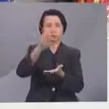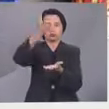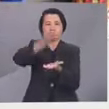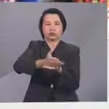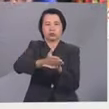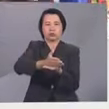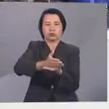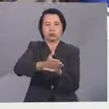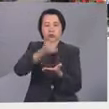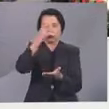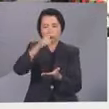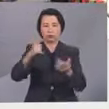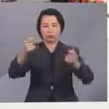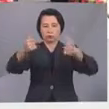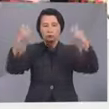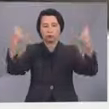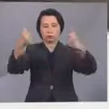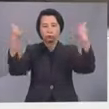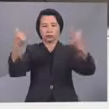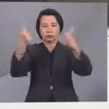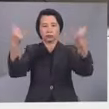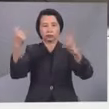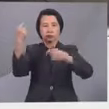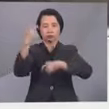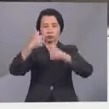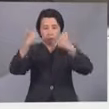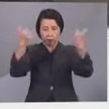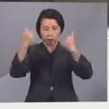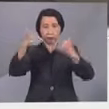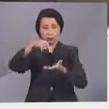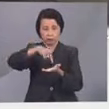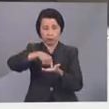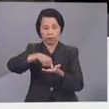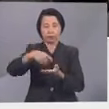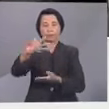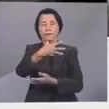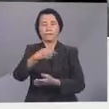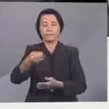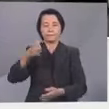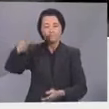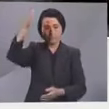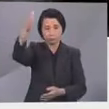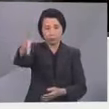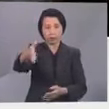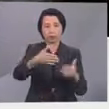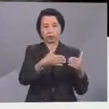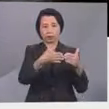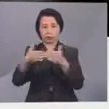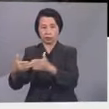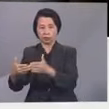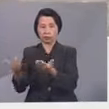terhenti untuk sambutan hari raya ini dan akan bersambung semula